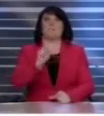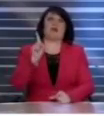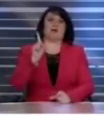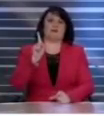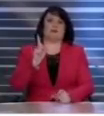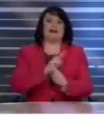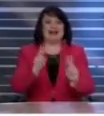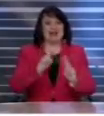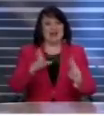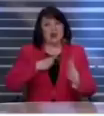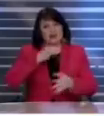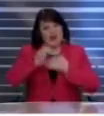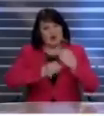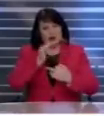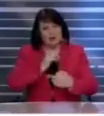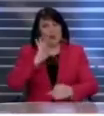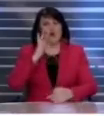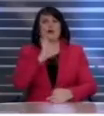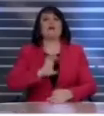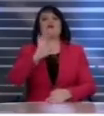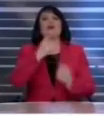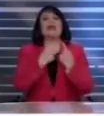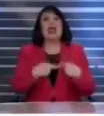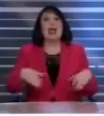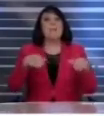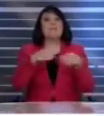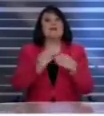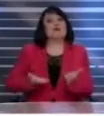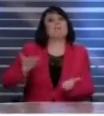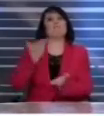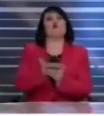σαφής, θέλω να πω ότι όταν η Ευρωπαϊκή Επιτροπή προτείνει